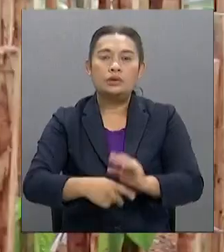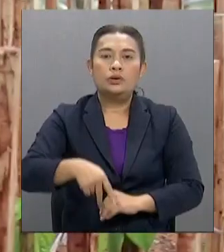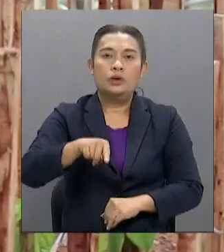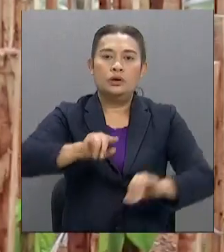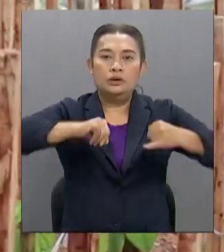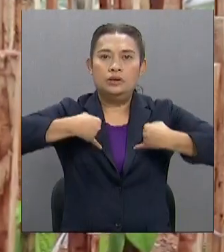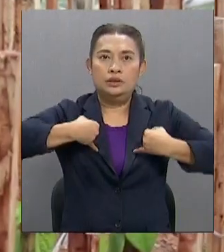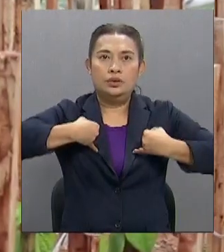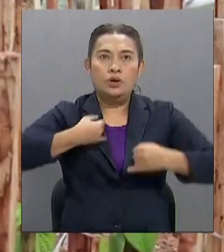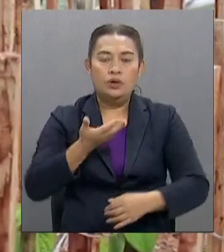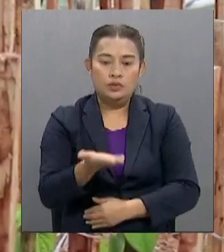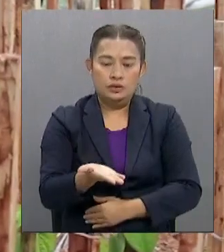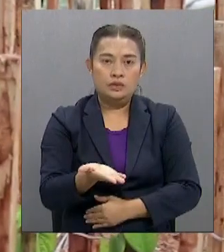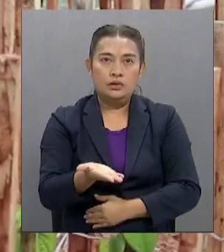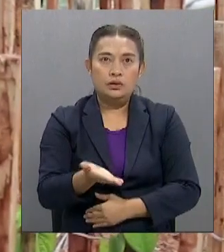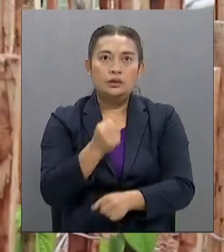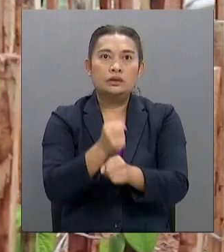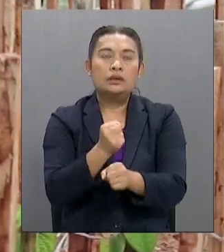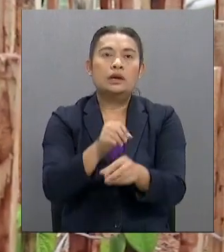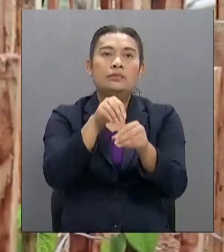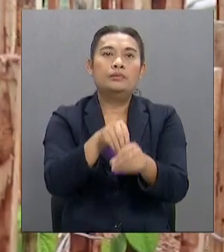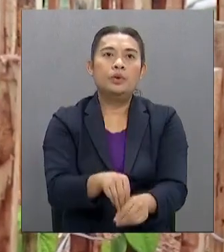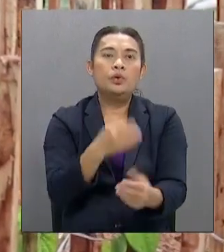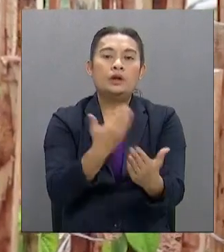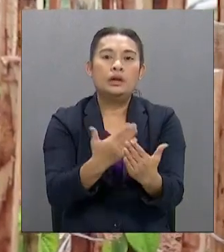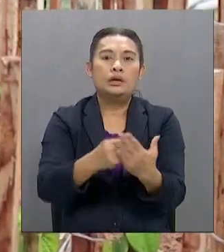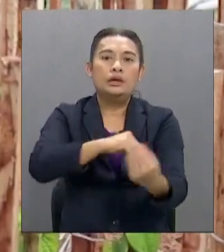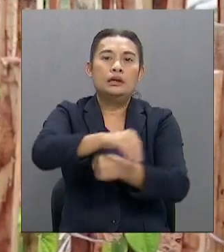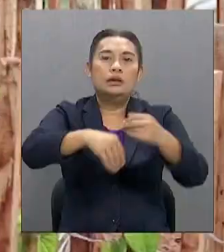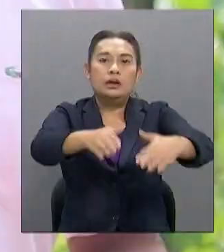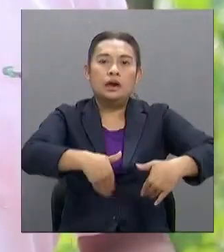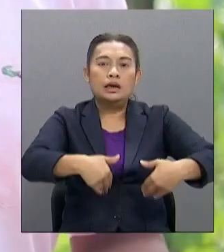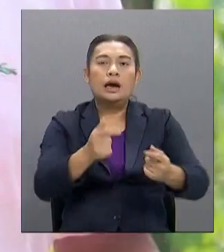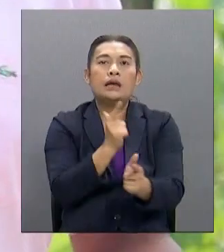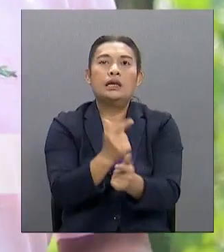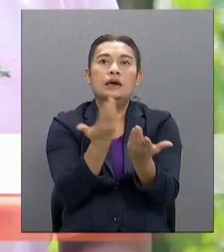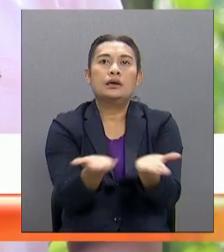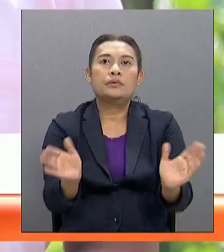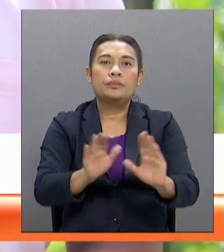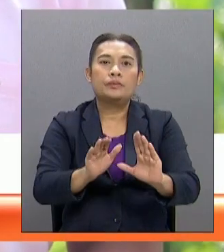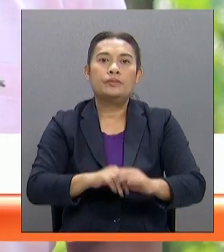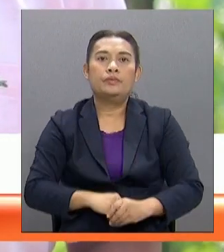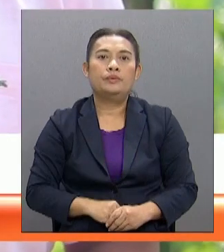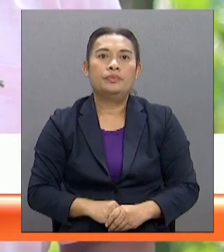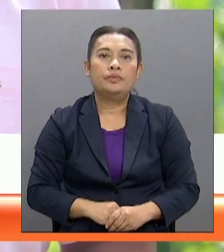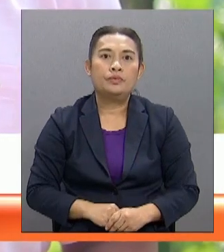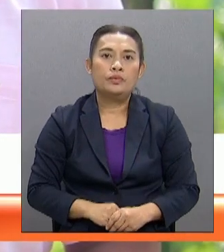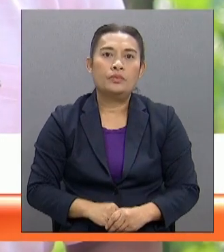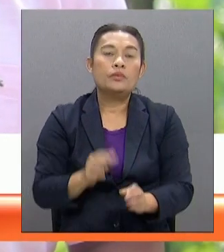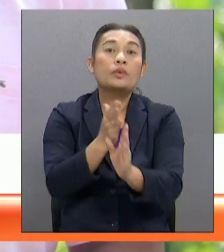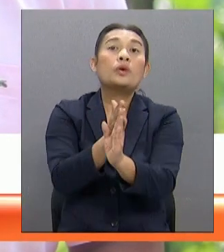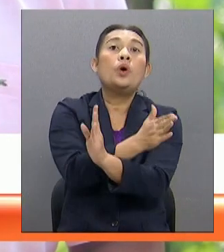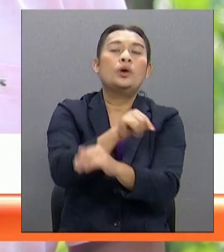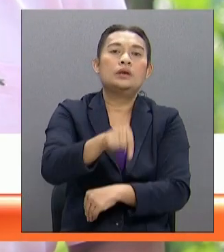ของไร่พลูไทยที่ยังปลูกพลูเพื่อสร้างรายได้หลักหล่อเลี้ยงครอบครัว ก่อนที่จะเกิดไร่พลูไทยนะครับก่อนที่จะเกิดไร่พลู